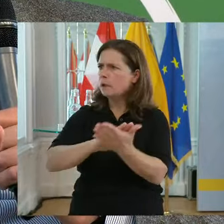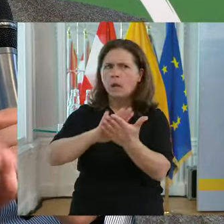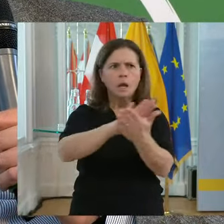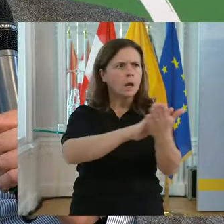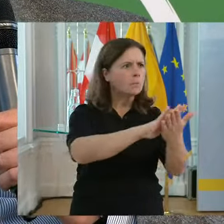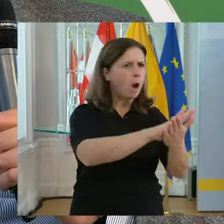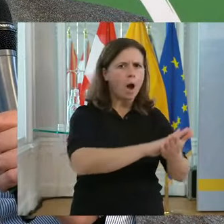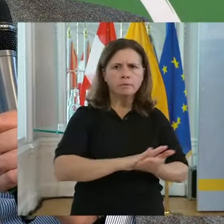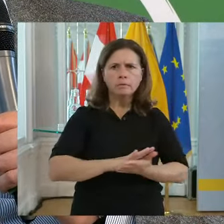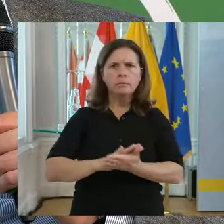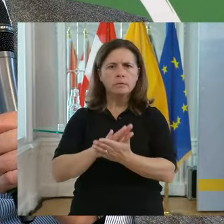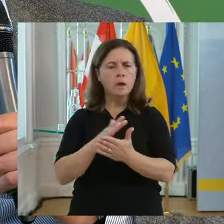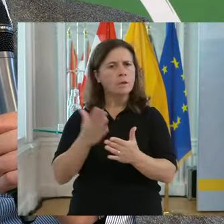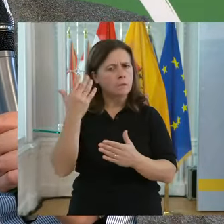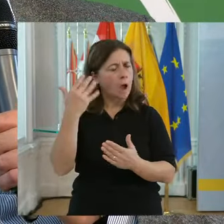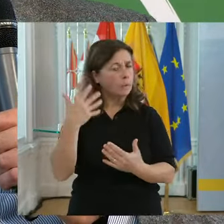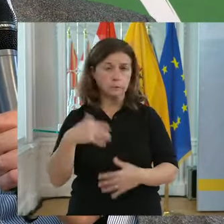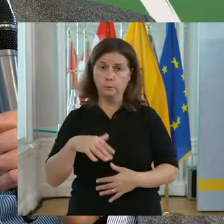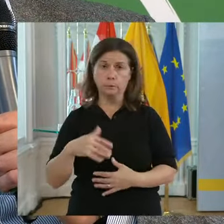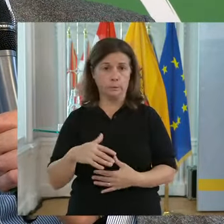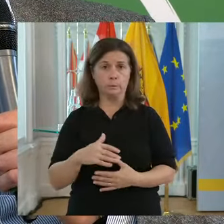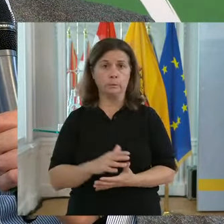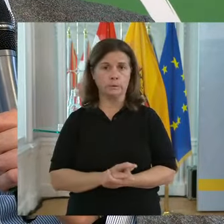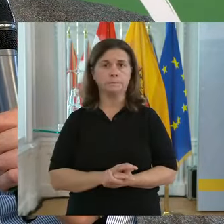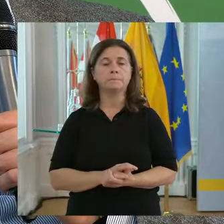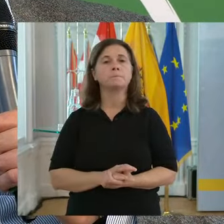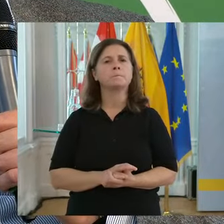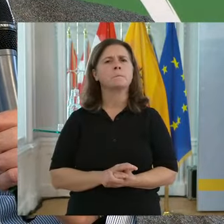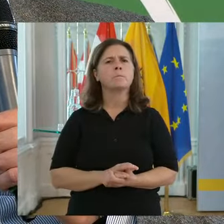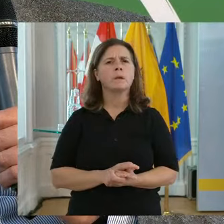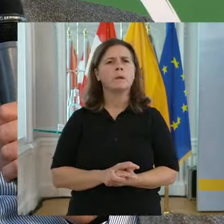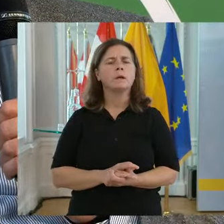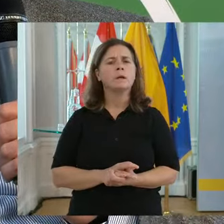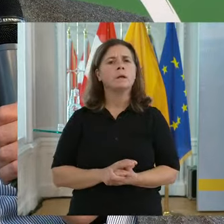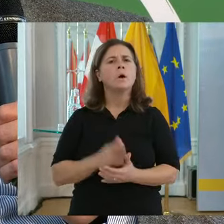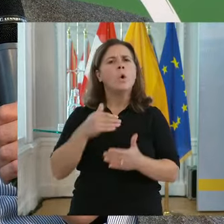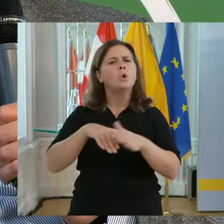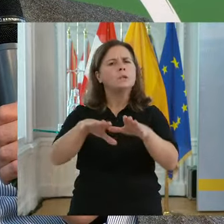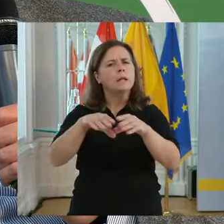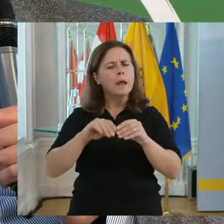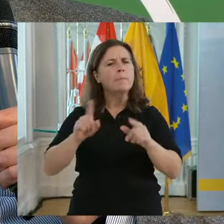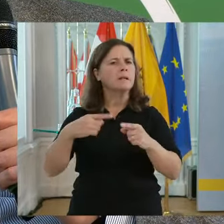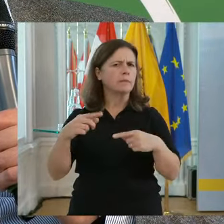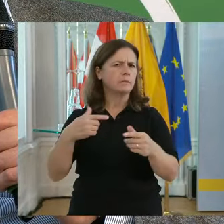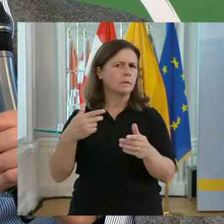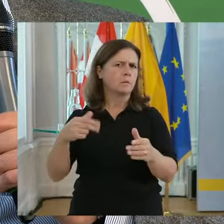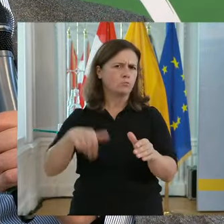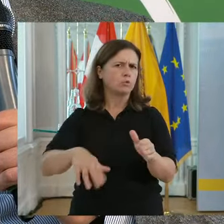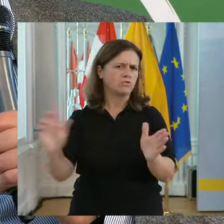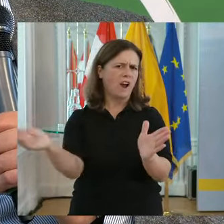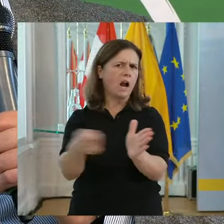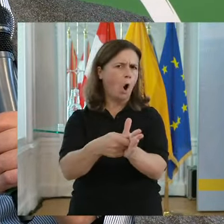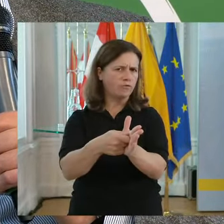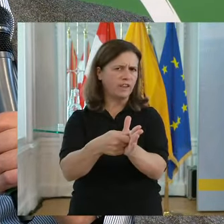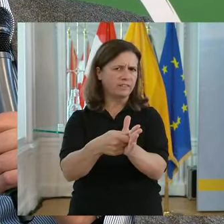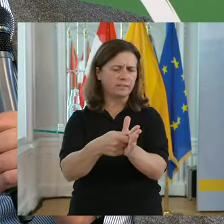Das war ziemlich eine Wüstengeschichte. Nachdem wir das Unternehmen dann verkaufen mussten und nach